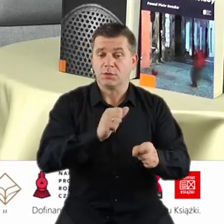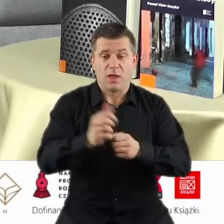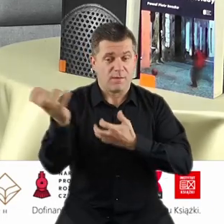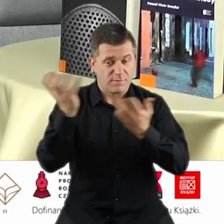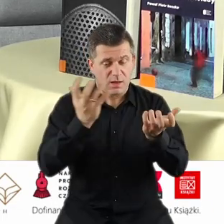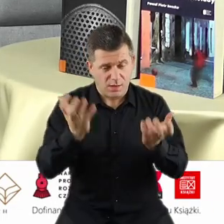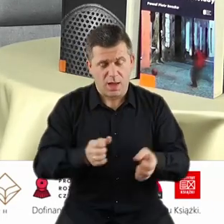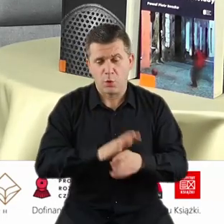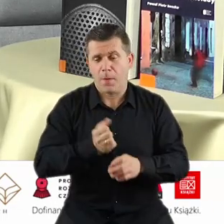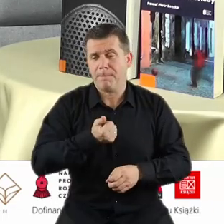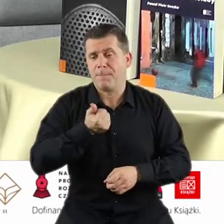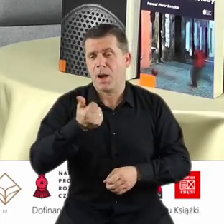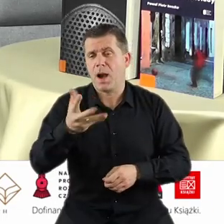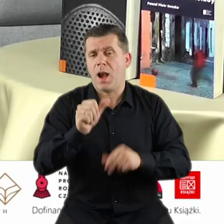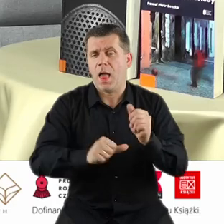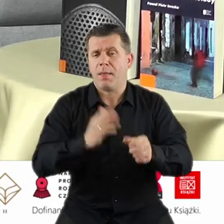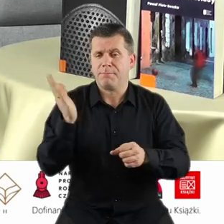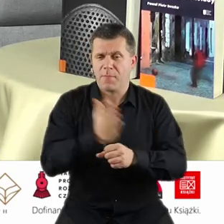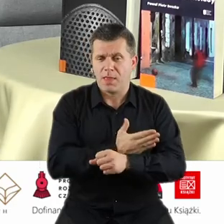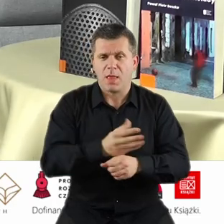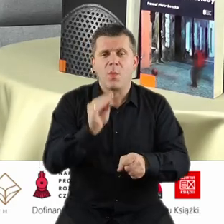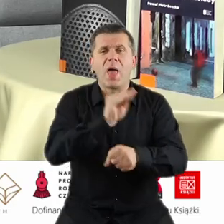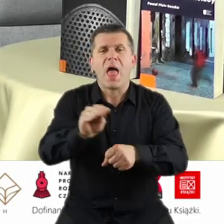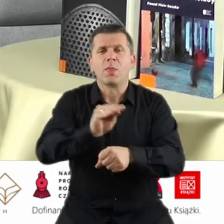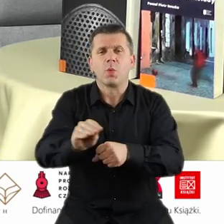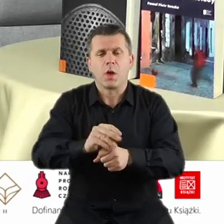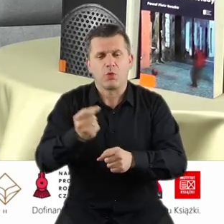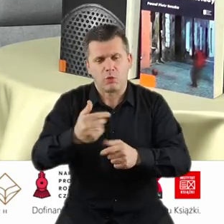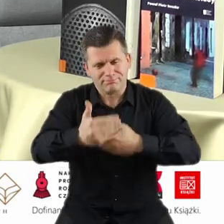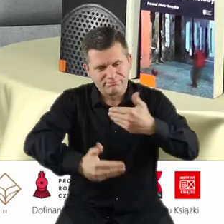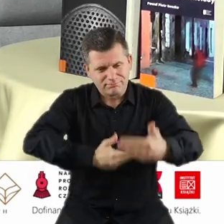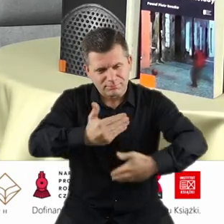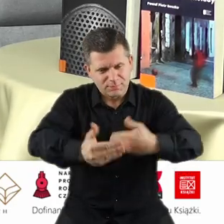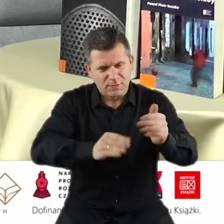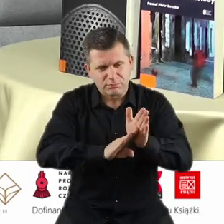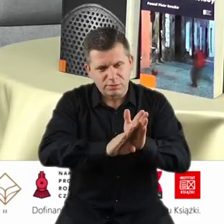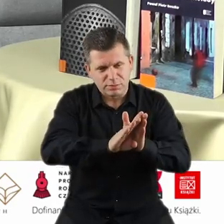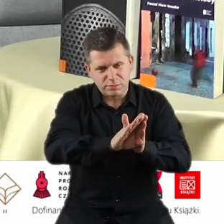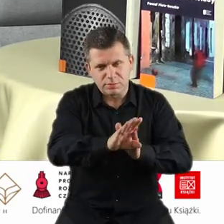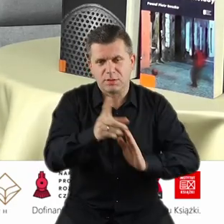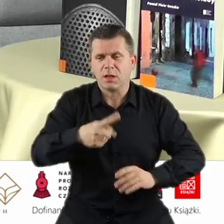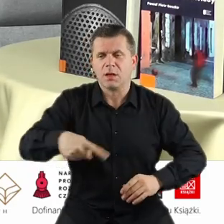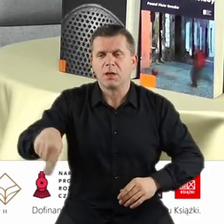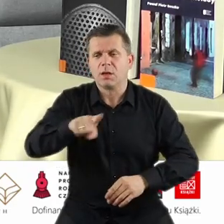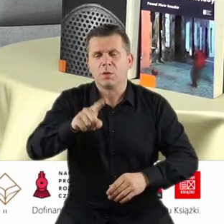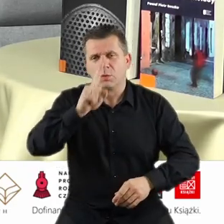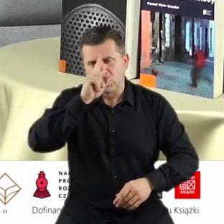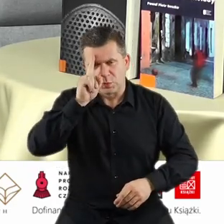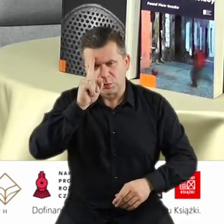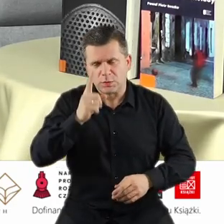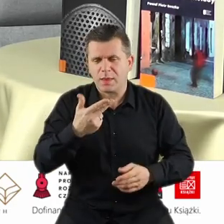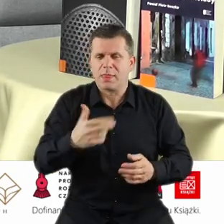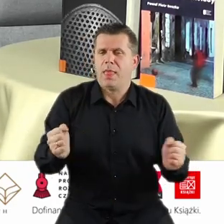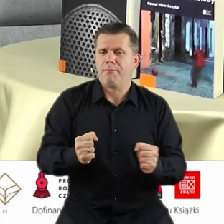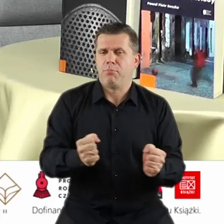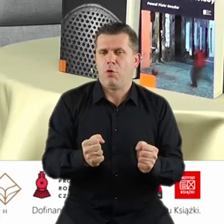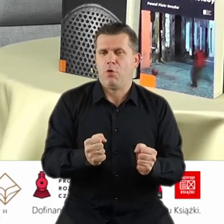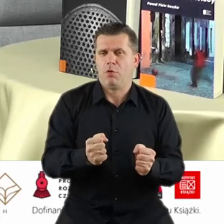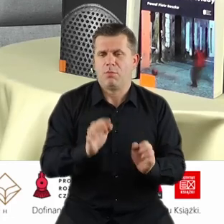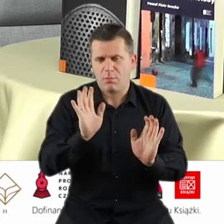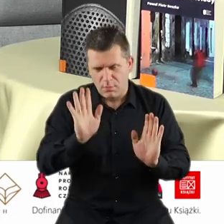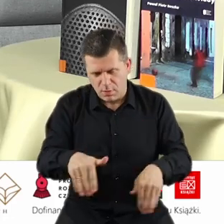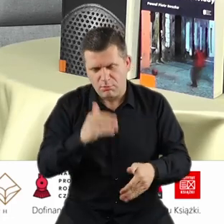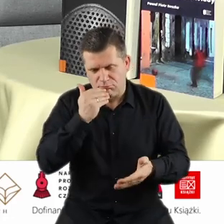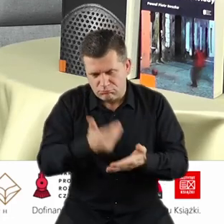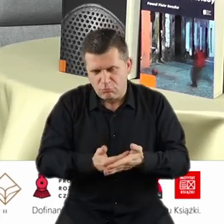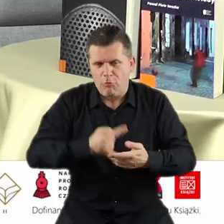jest taka, że minęło parę lat, ta edukacja w jakiś tam sposób poszła do przodu i ci sprawiedliwi już się tak nie boją,